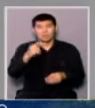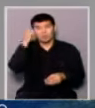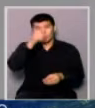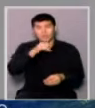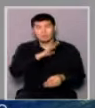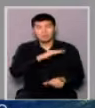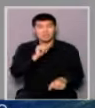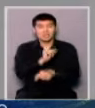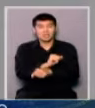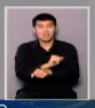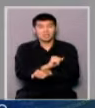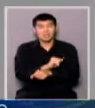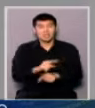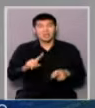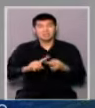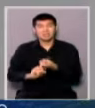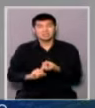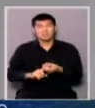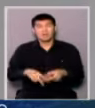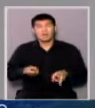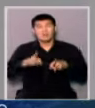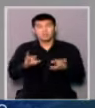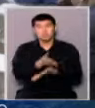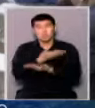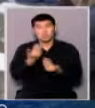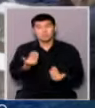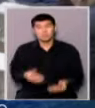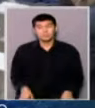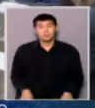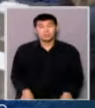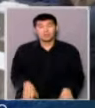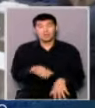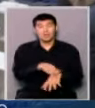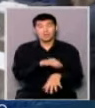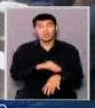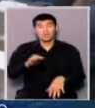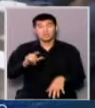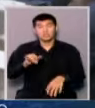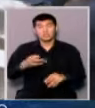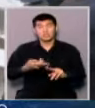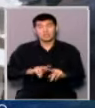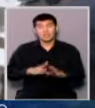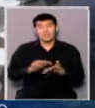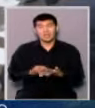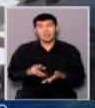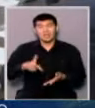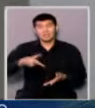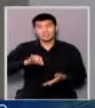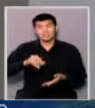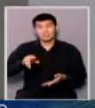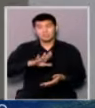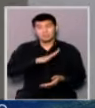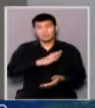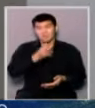было прекращено в связи с отсутствием состава преступления. В адрес акима Жалгансайского сельского округа Гибрата Мырзагалиева